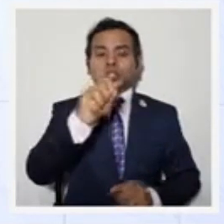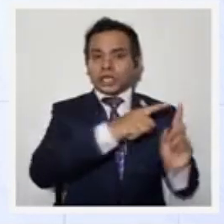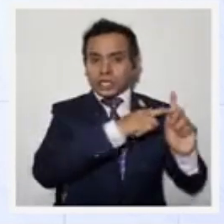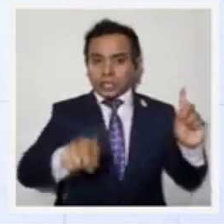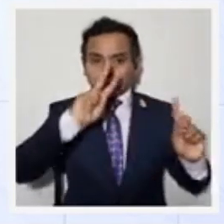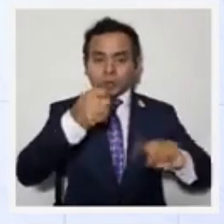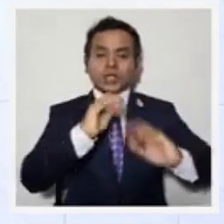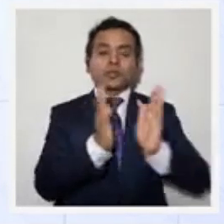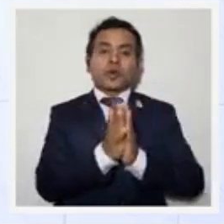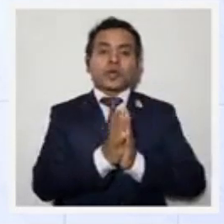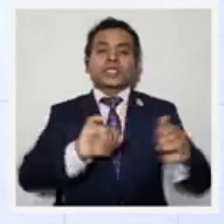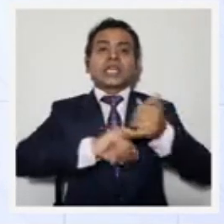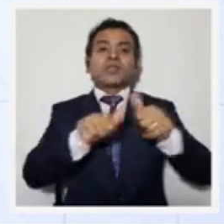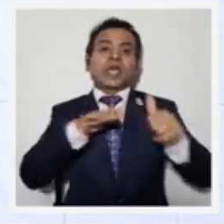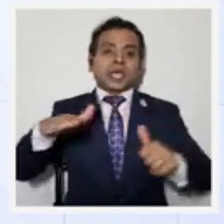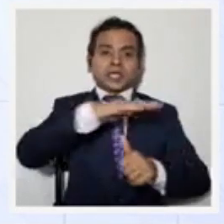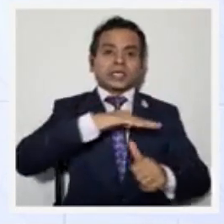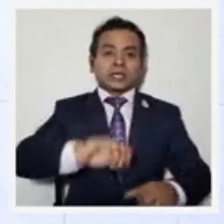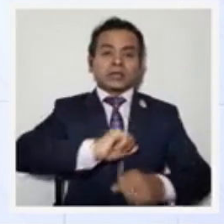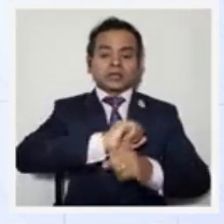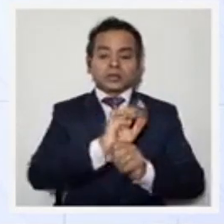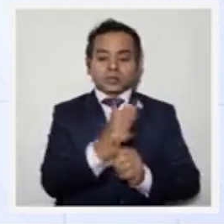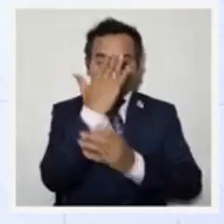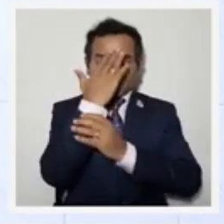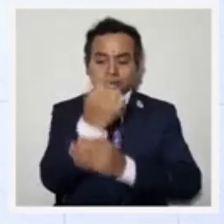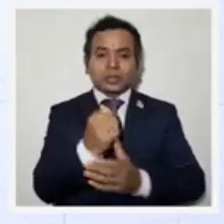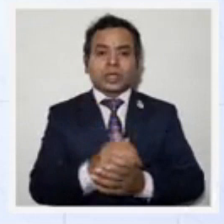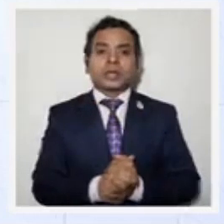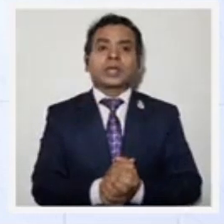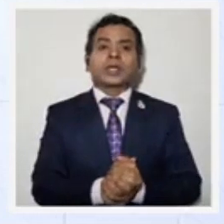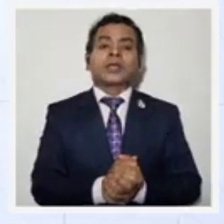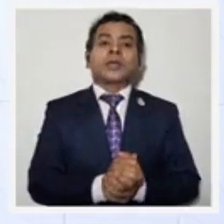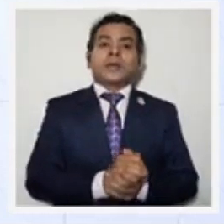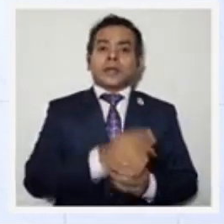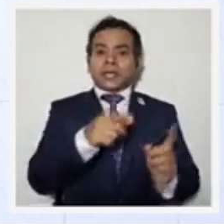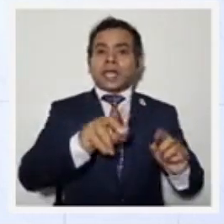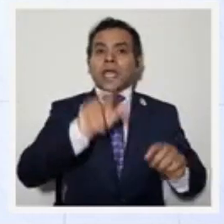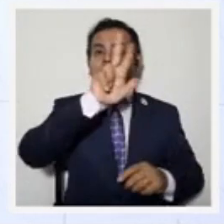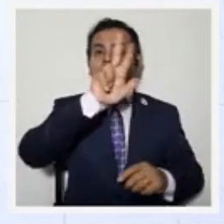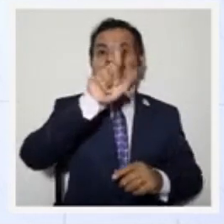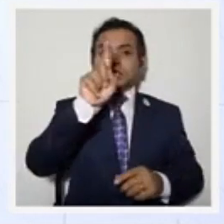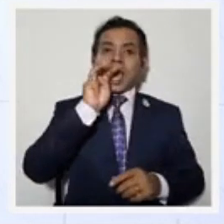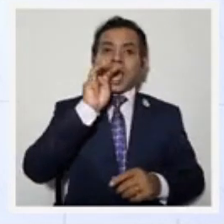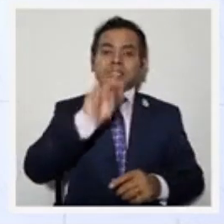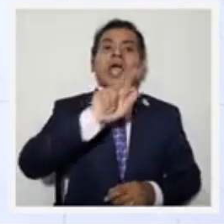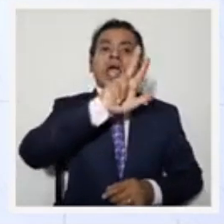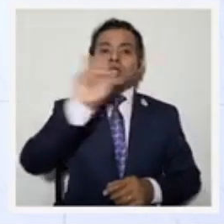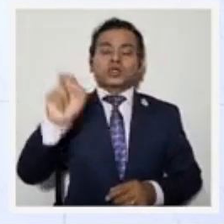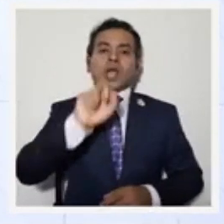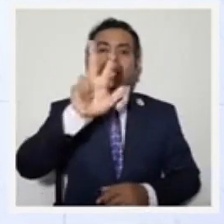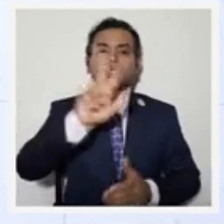সিচুয়েশন রিপোর্ট 7 মে থেকে। এখানে 24 ঘন্টায় শনাক্তকৃত 4,810টি এবং এ পর্যন্ত